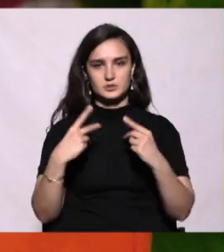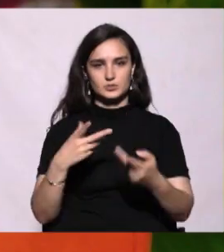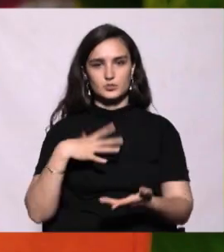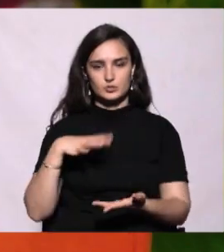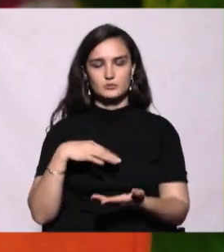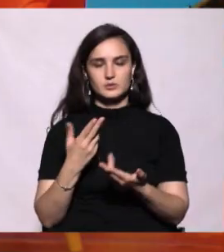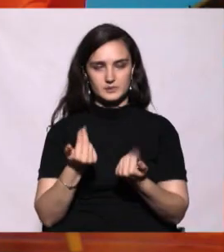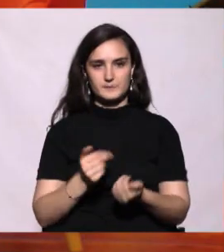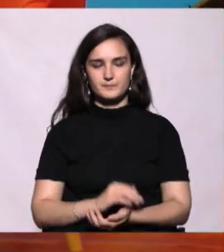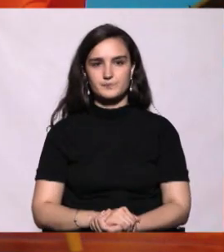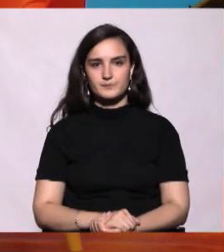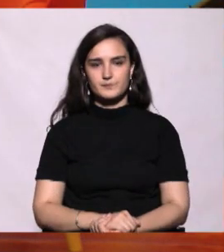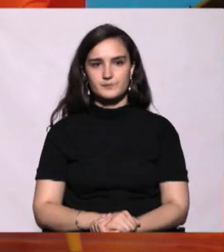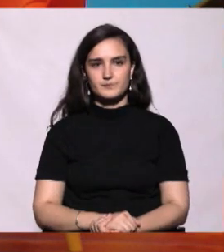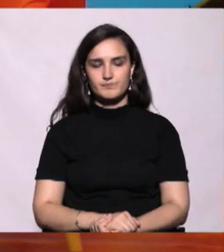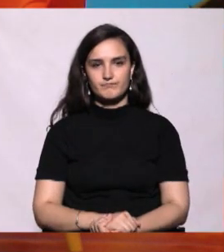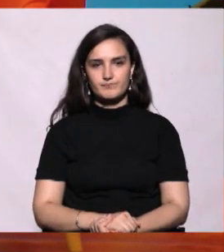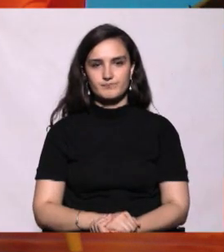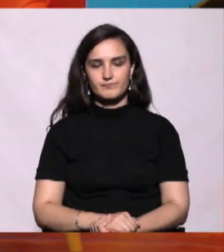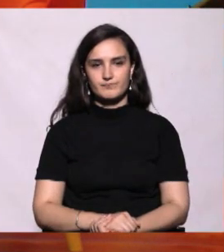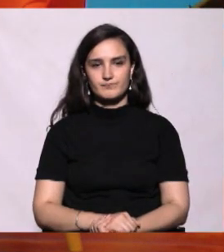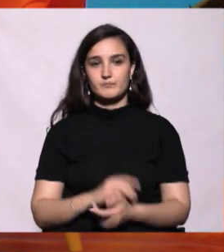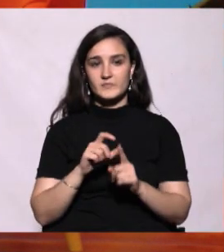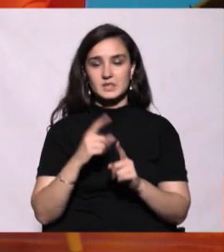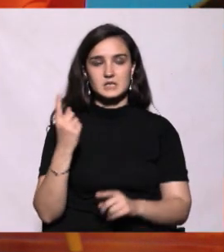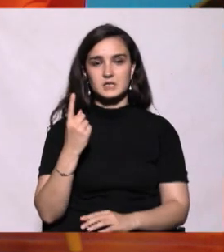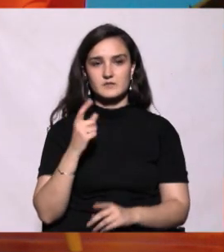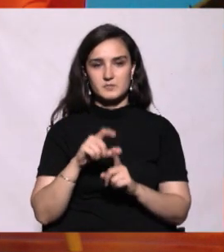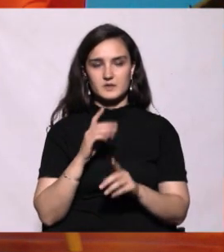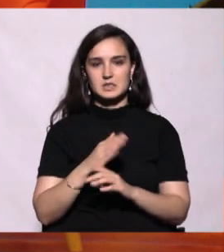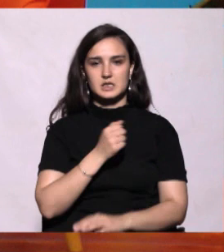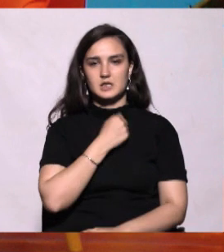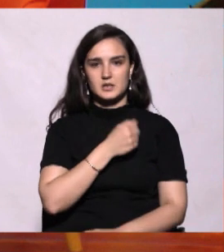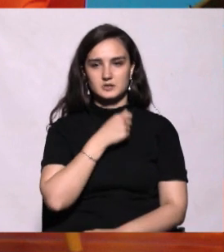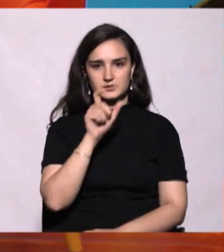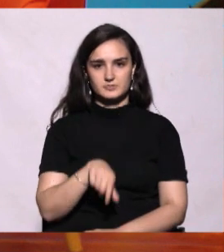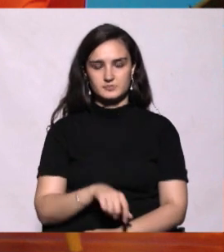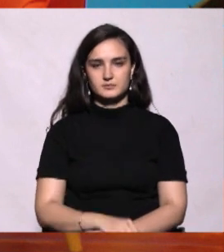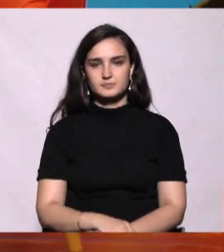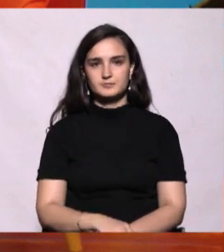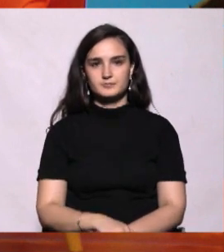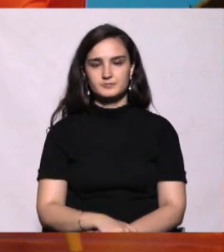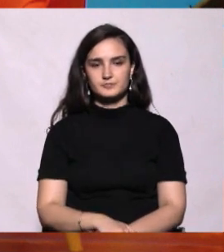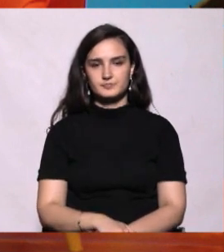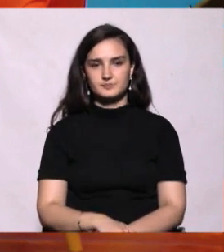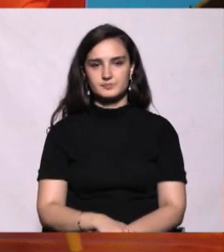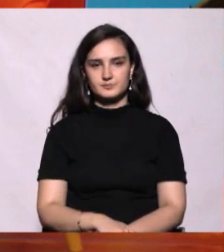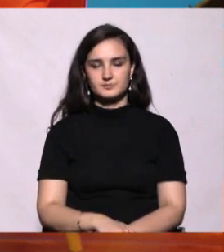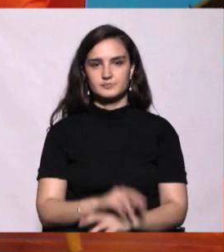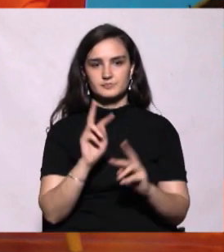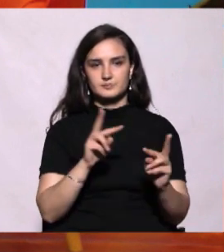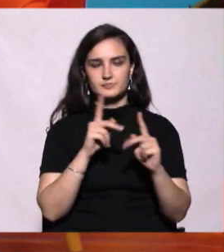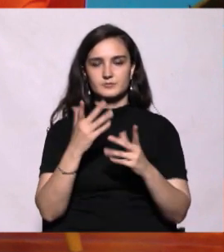Georgian. Very good. Our first word was knight, knight. Რაინდი, Then we